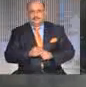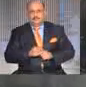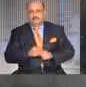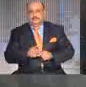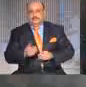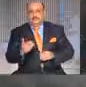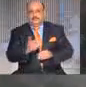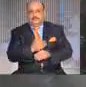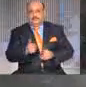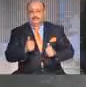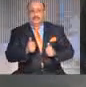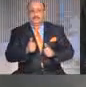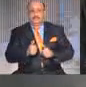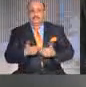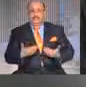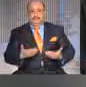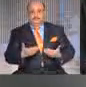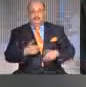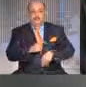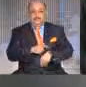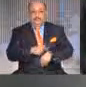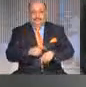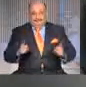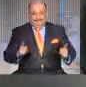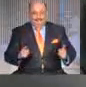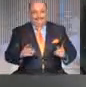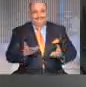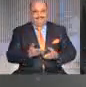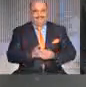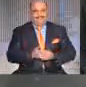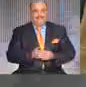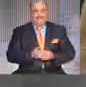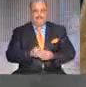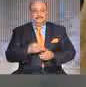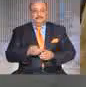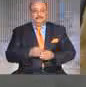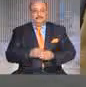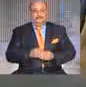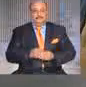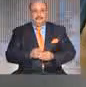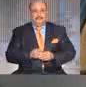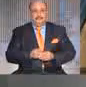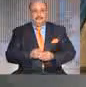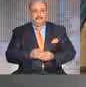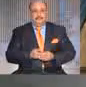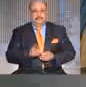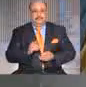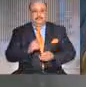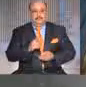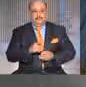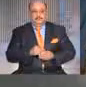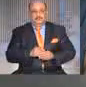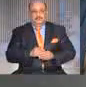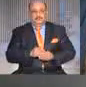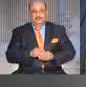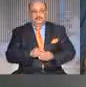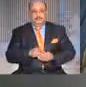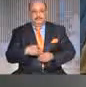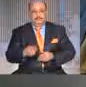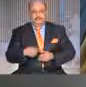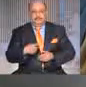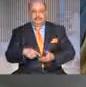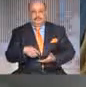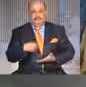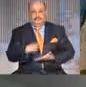زقوقو عادي معناه تبيع كيك 14500 كيلو زاد كما سمع منيو تقريبا. كل عام قبل ما نبدا حتى شيء لازم نشري